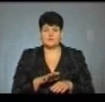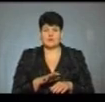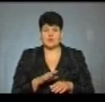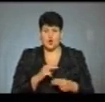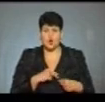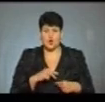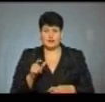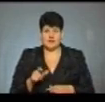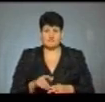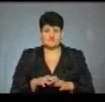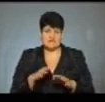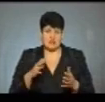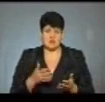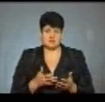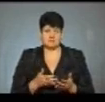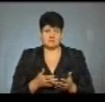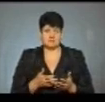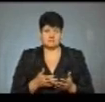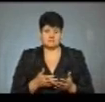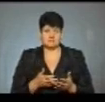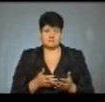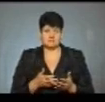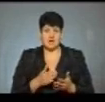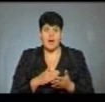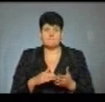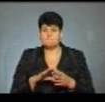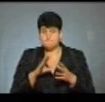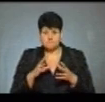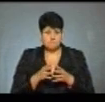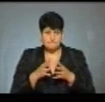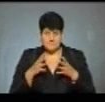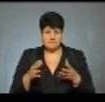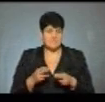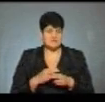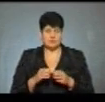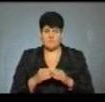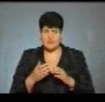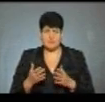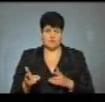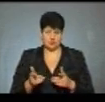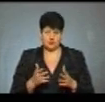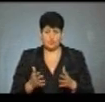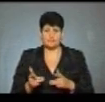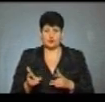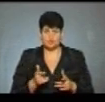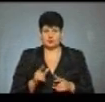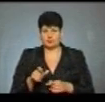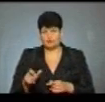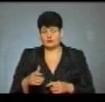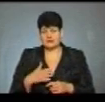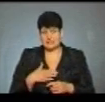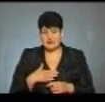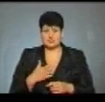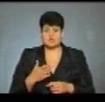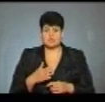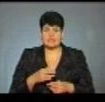колеги в залі. Абсолютною більшістю, без проблем, ми готові. Ми готові, щоб люди наші, навіть